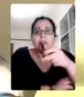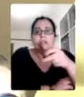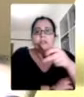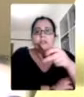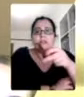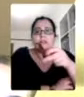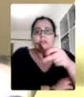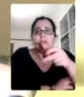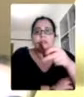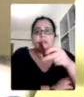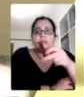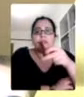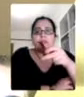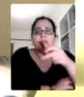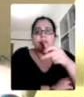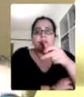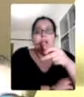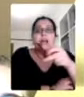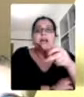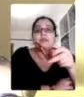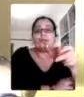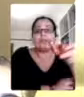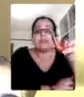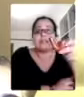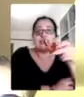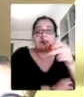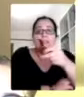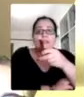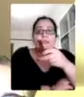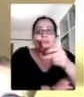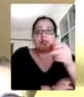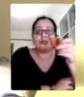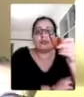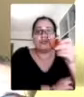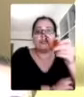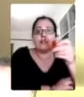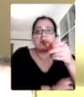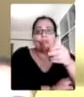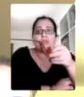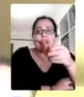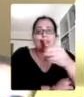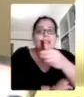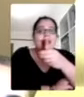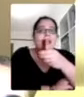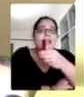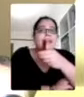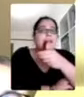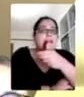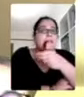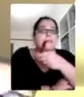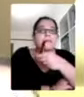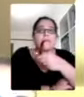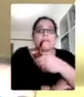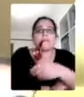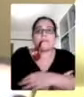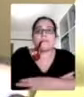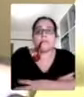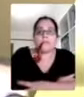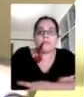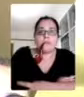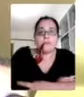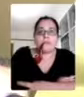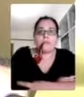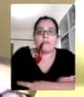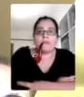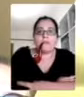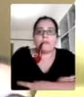Yarım kalmışı şimdi biraz açalım orada. Üstünden ne kadar Ha, bu geçmiş dünden mesela? yaktım. Ha, Dün şimdi siz yaktım bu onu... saatlerde. Tamam.